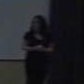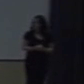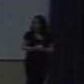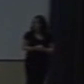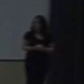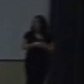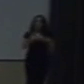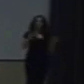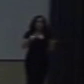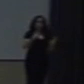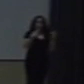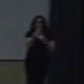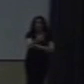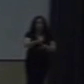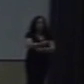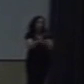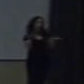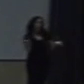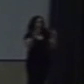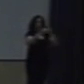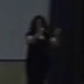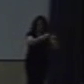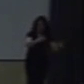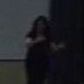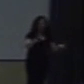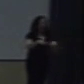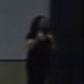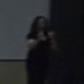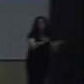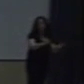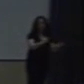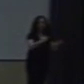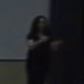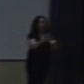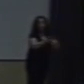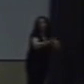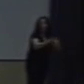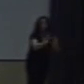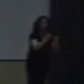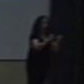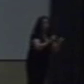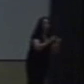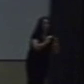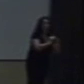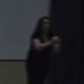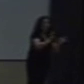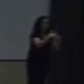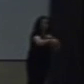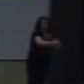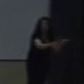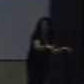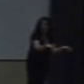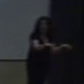quan dic qualsevol empresa, encara que fabriqui cotxes, ha de tenir responsabilitat social doncs perquè fabrica cotxes cada cop més segurs o amb